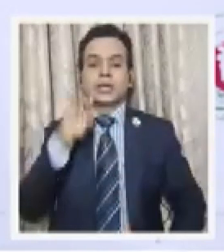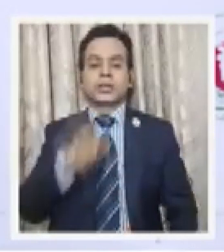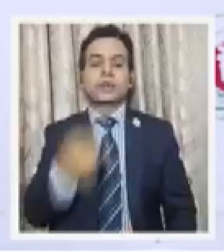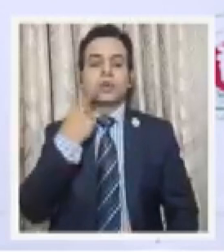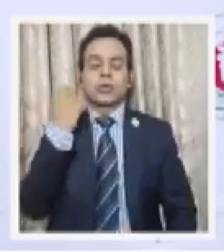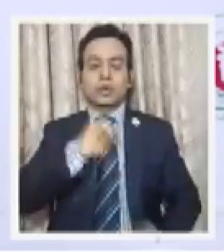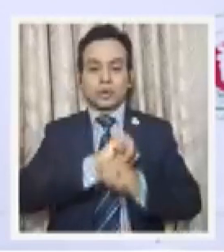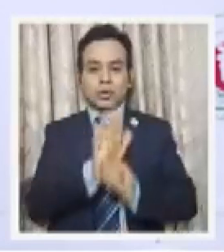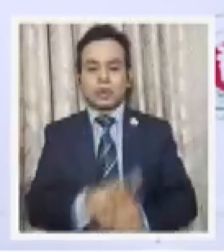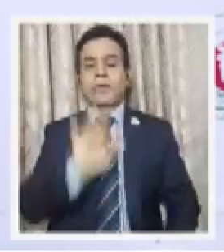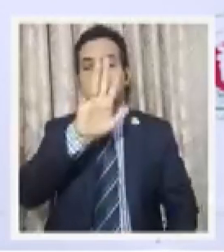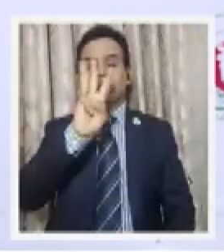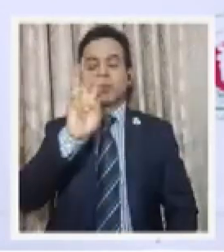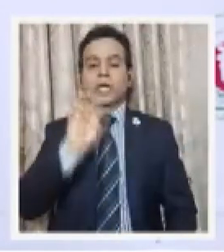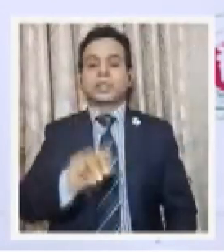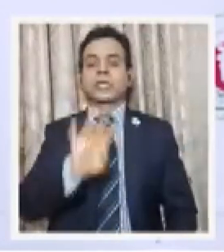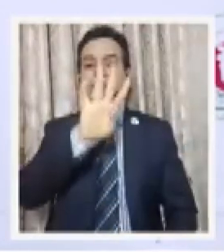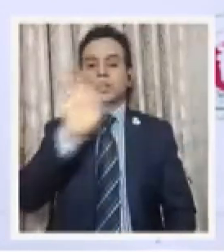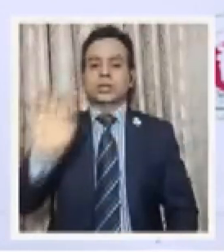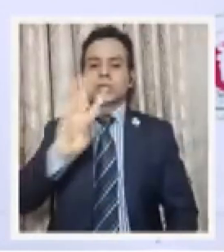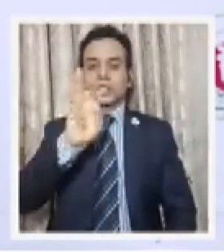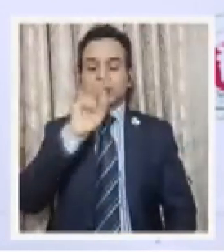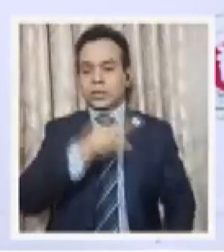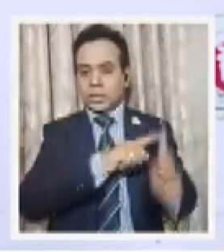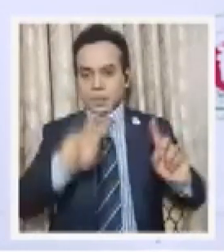জন। বিশ্বে 24 ঘন্টায় শনাক্ত হয়েছেন